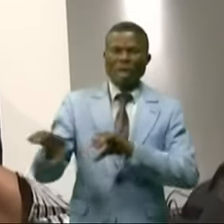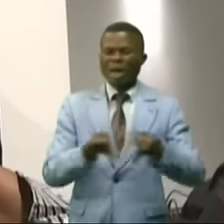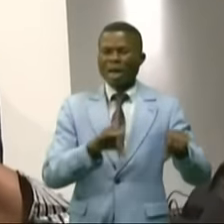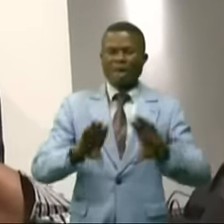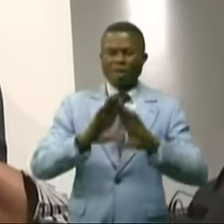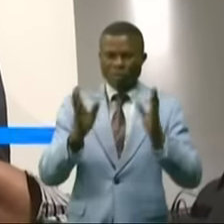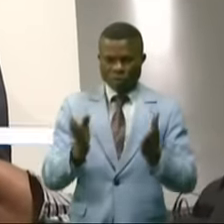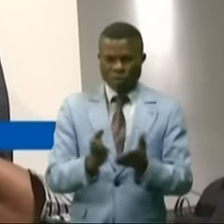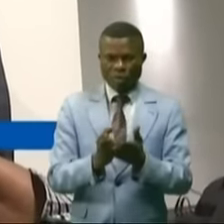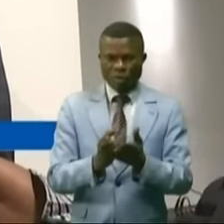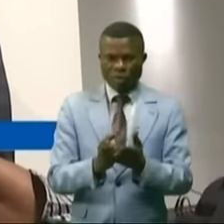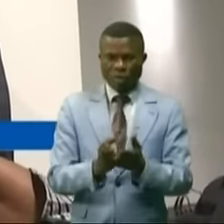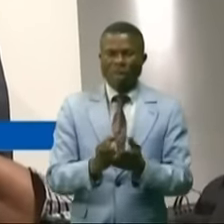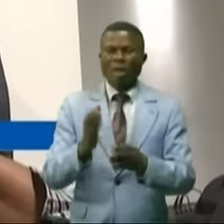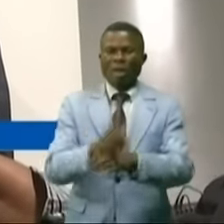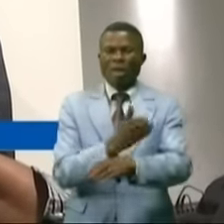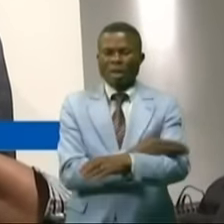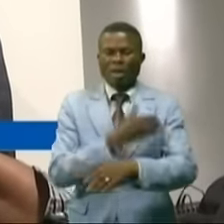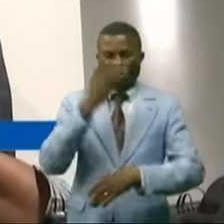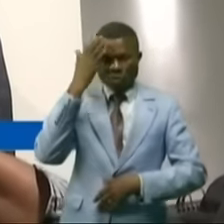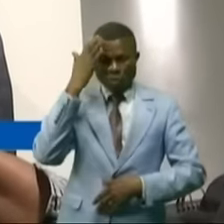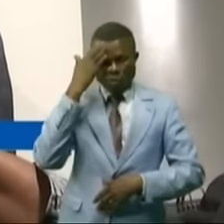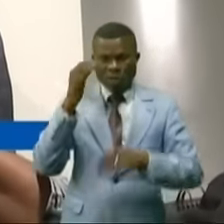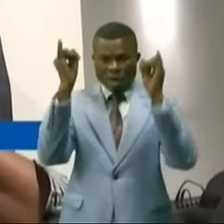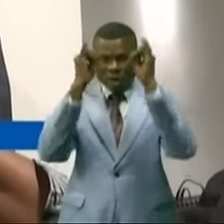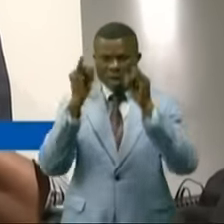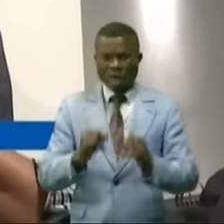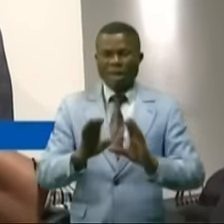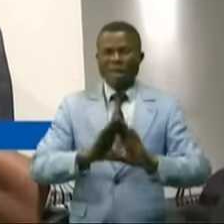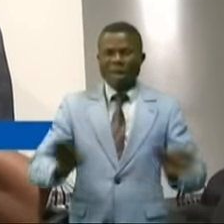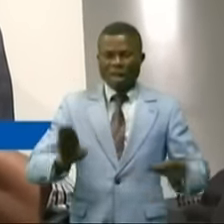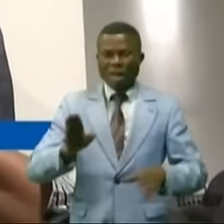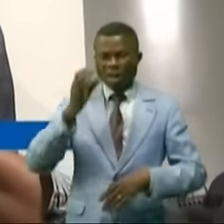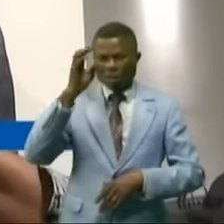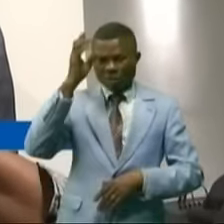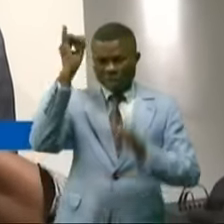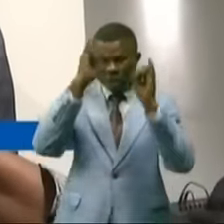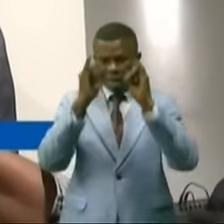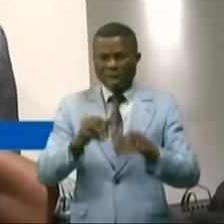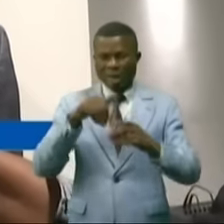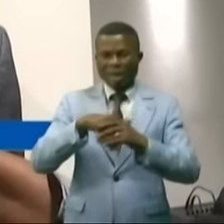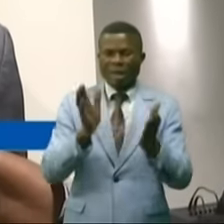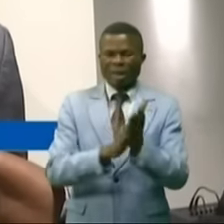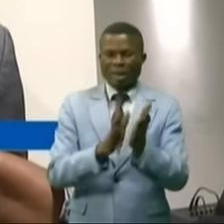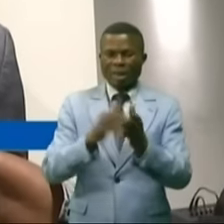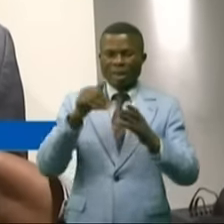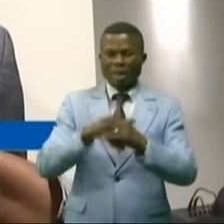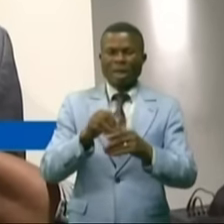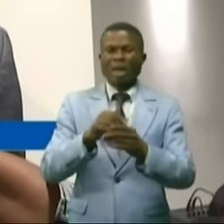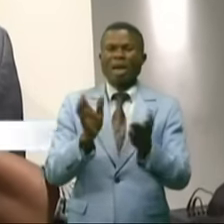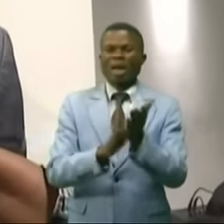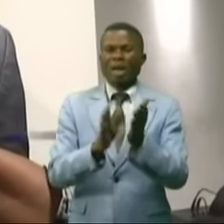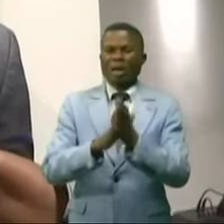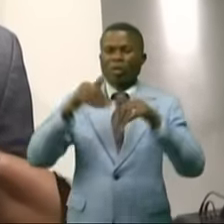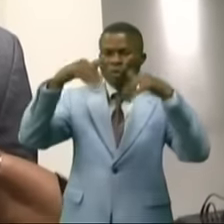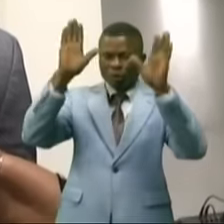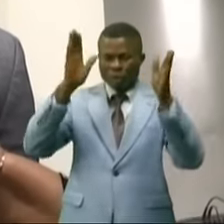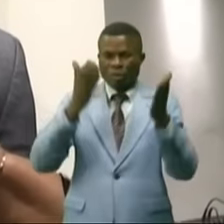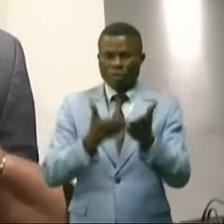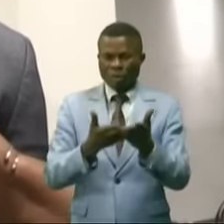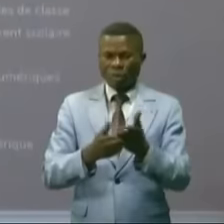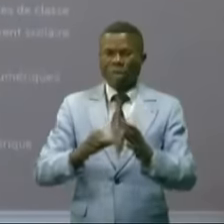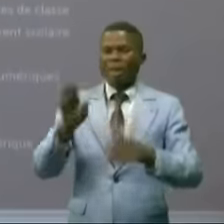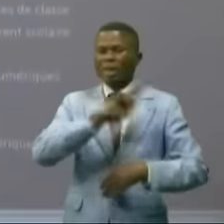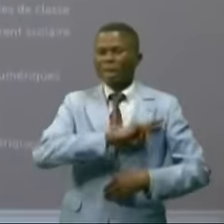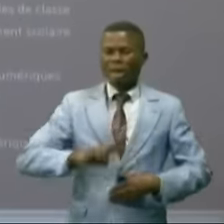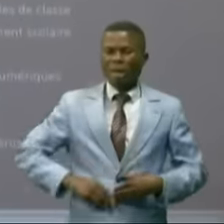activités pour croître la connaissance numérique ou les compétences numériques au sein des écoles, au sein des institutions, dans toute la